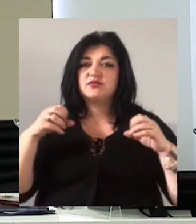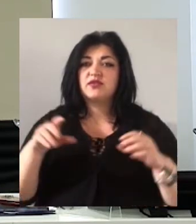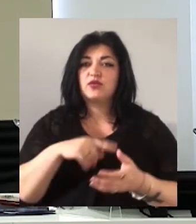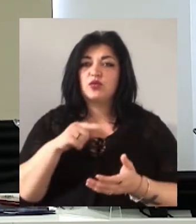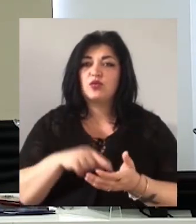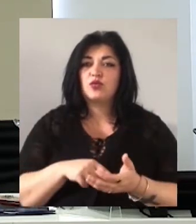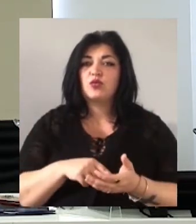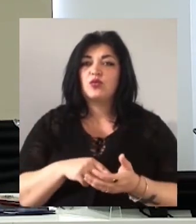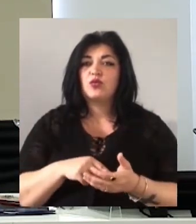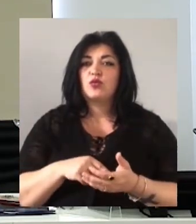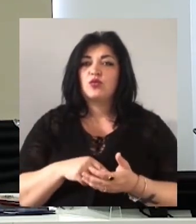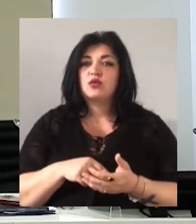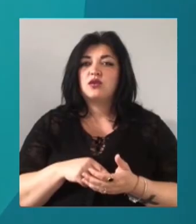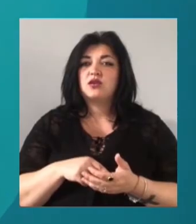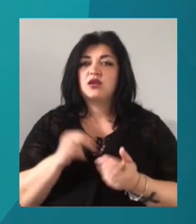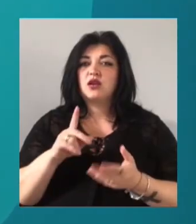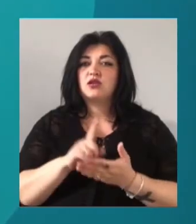быть расположены опоры.